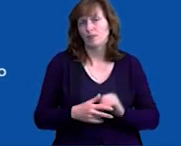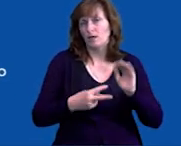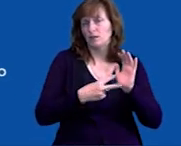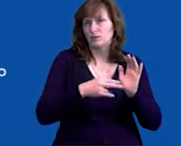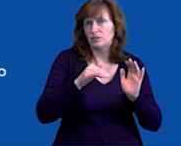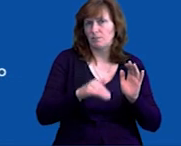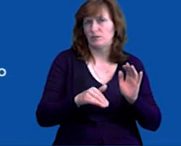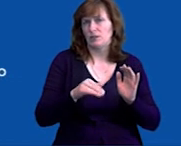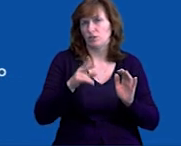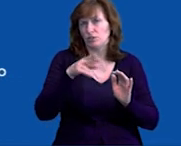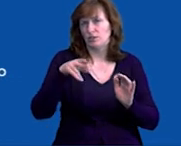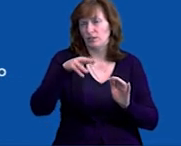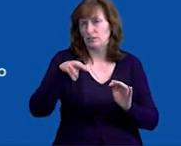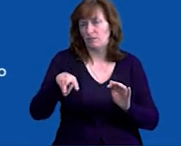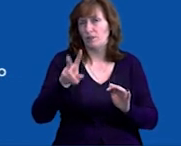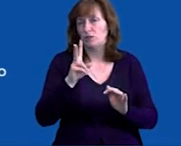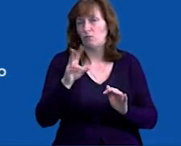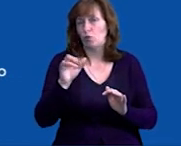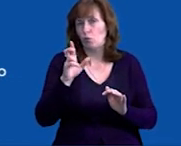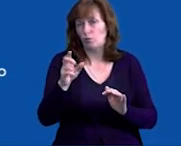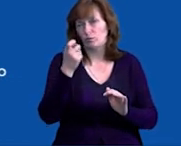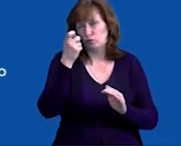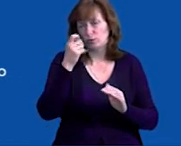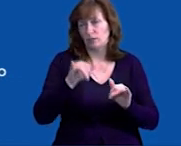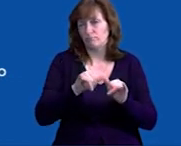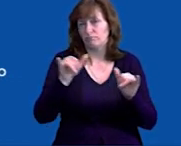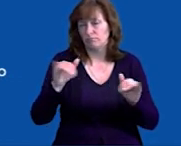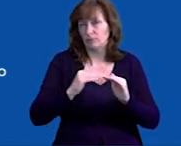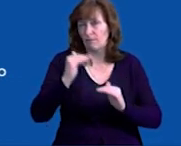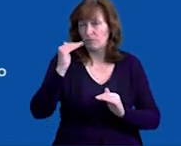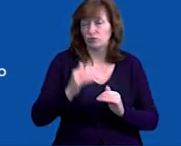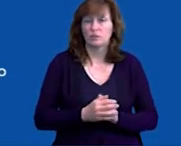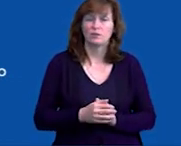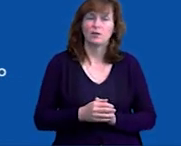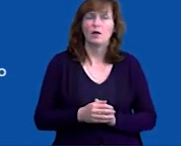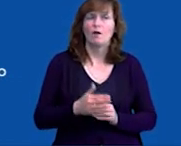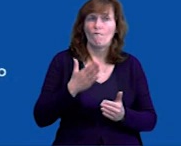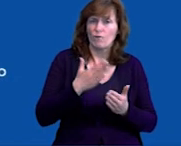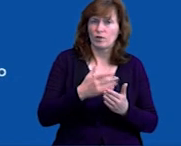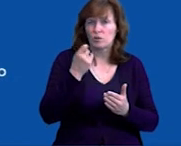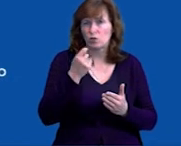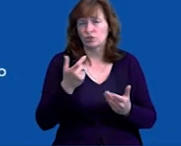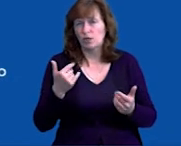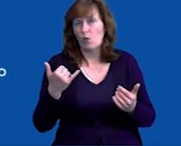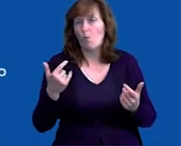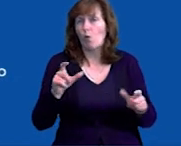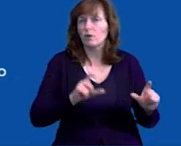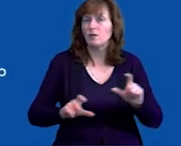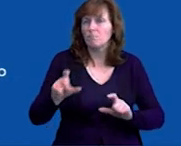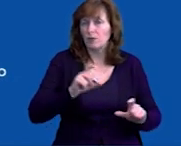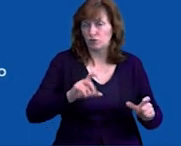7 тисяч дециметрів кубічному, трошки завищено. Також є відхилення по фізико-хімічним